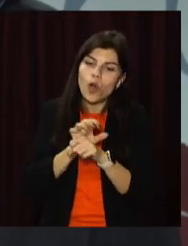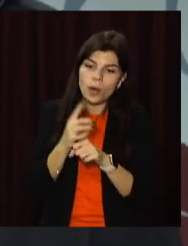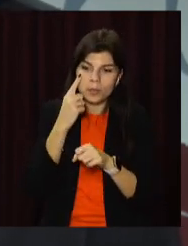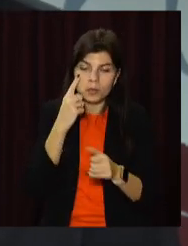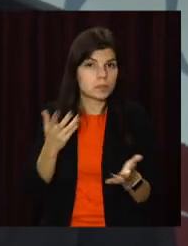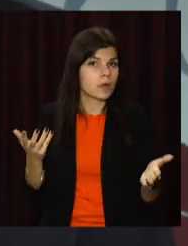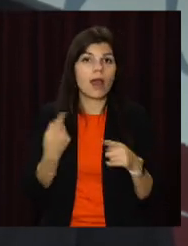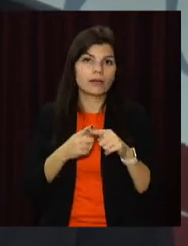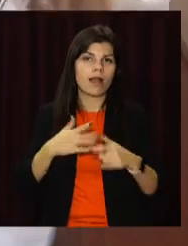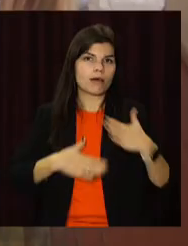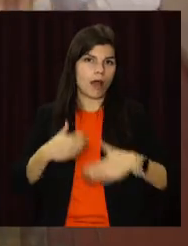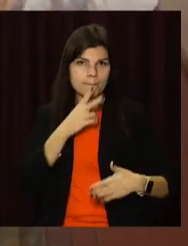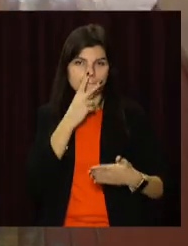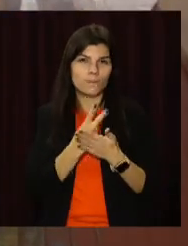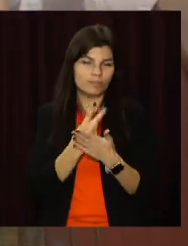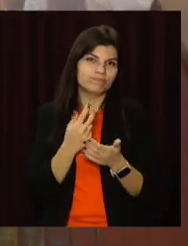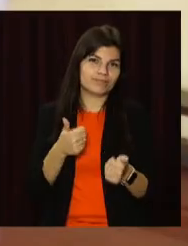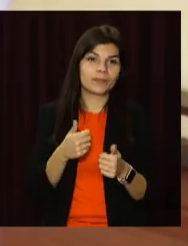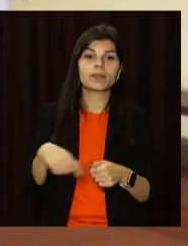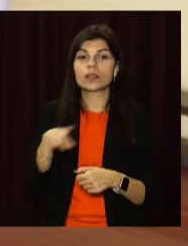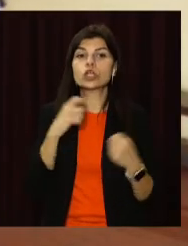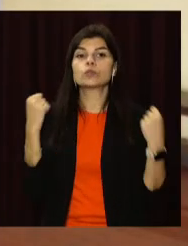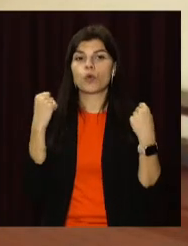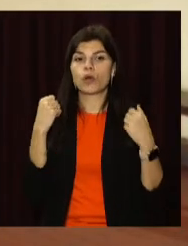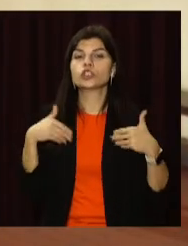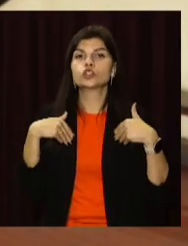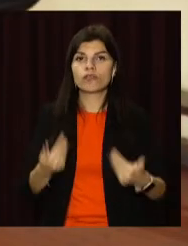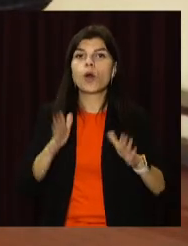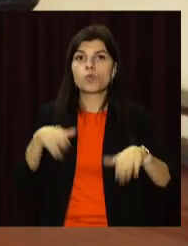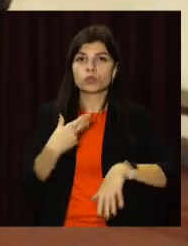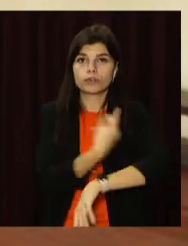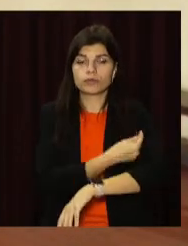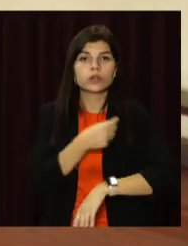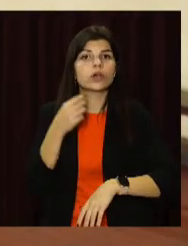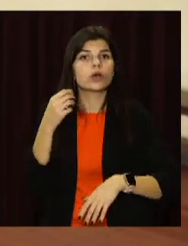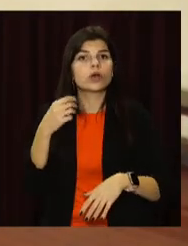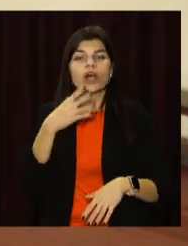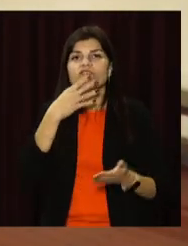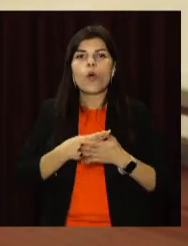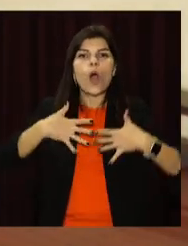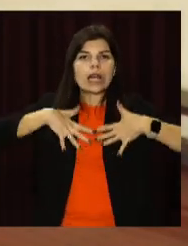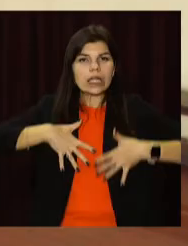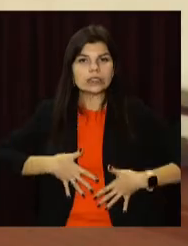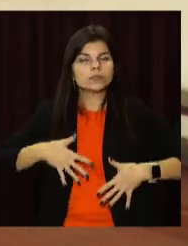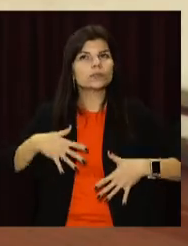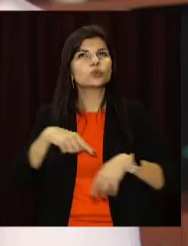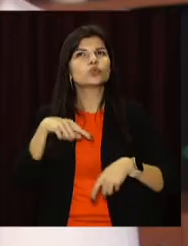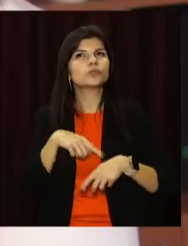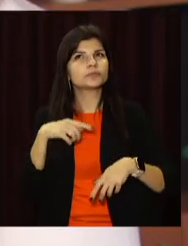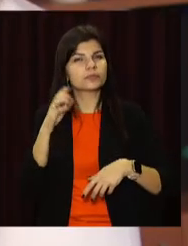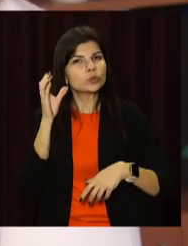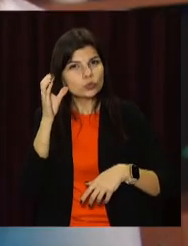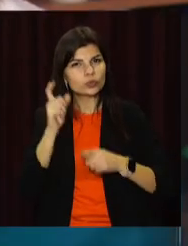тоже такой радостный показатель. Фахівці спортмедицини радять спортсменам після вакцинації дослухатися до свого організму. Все